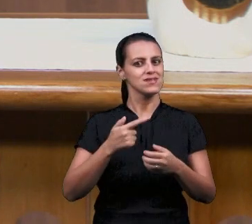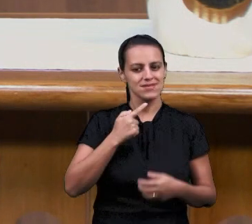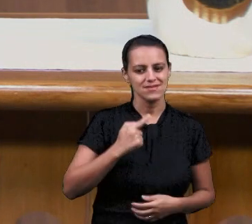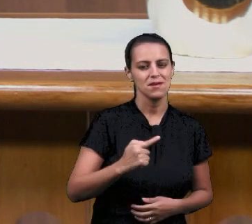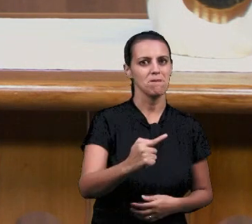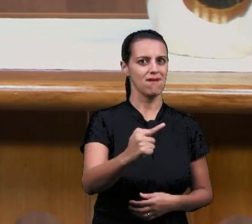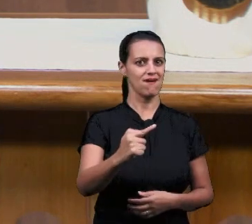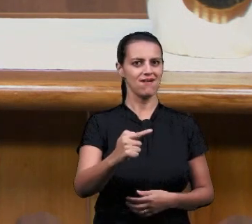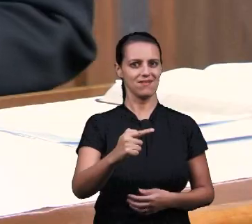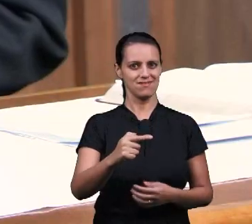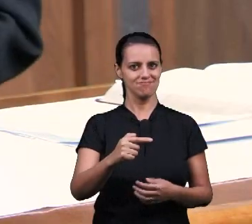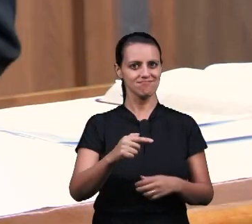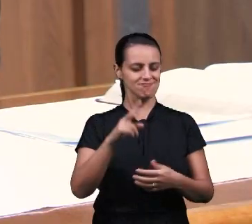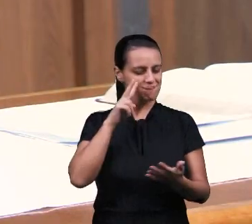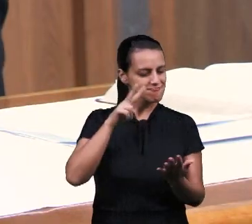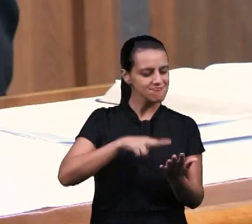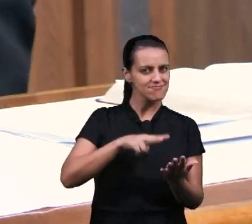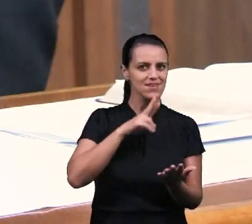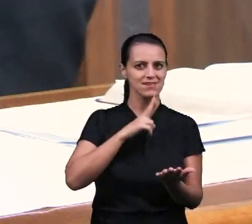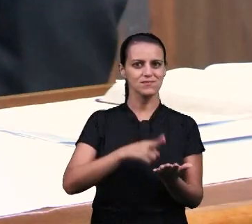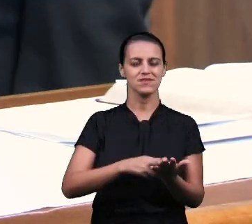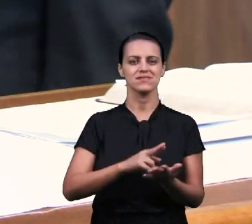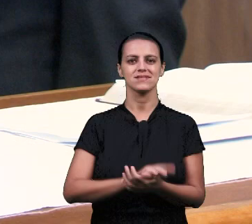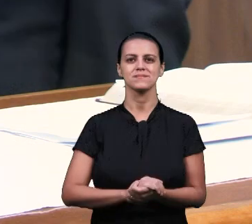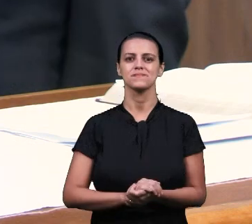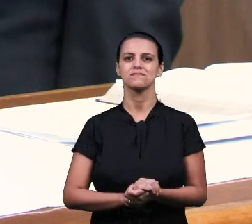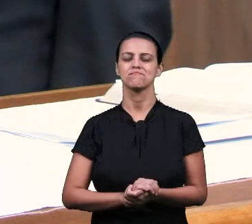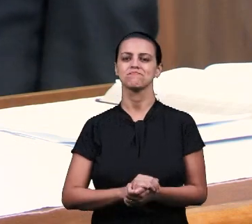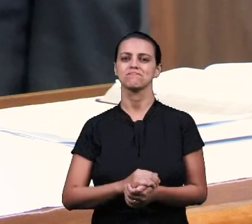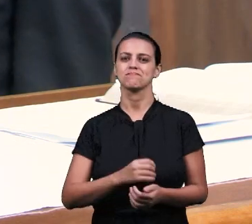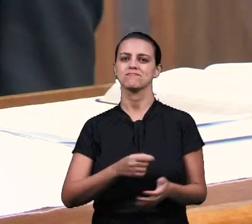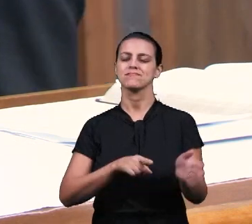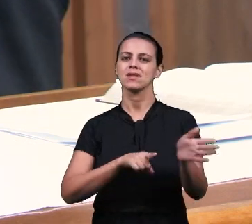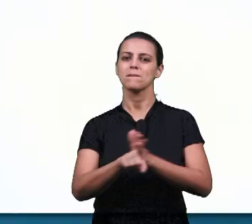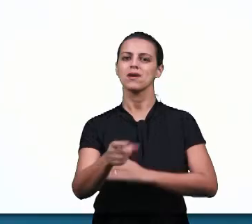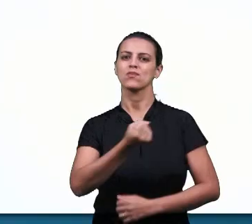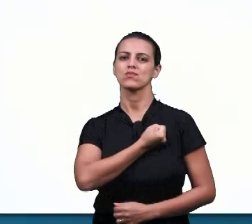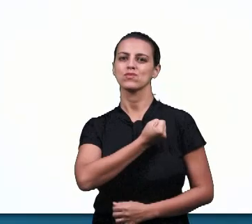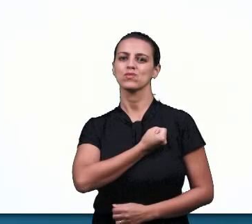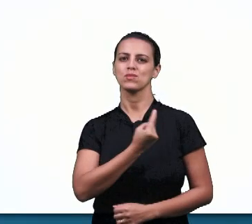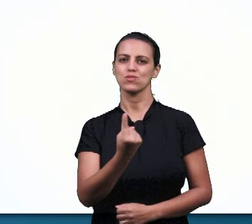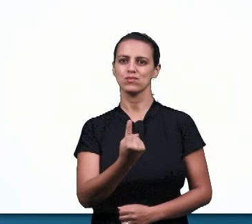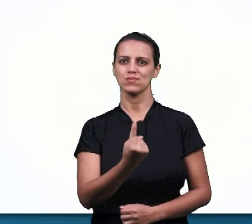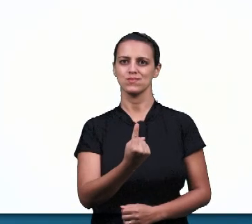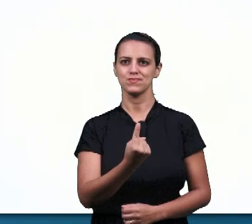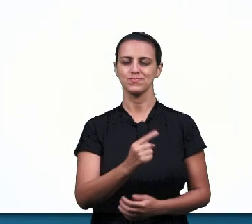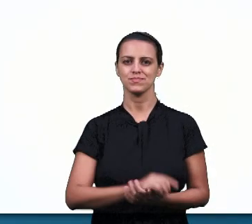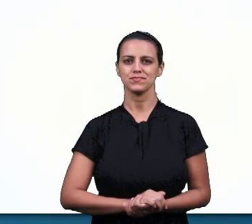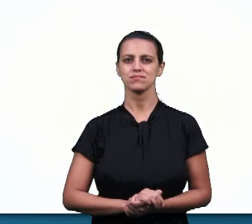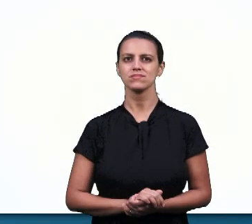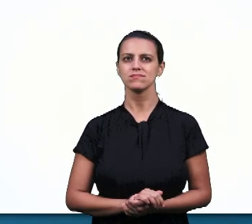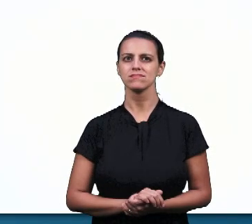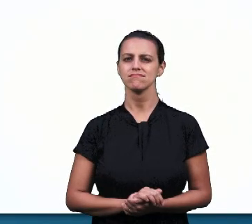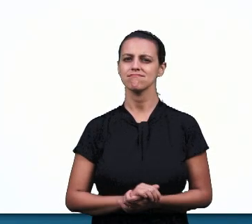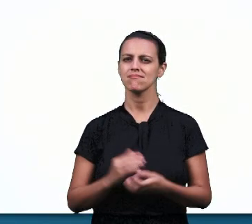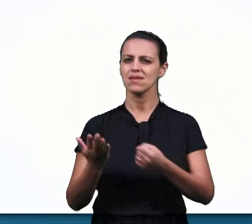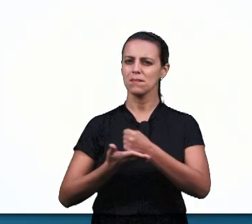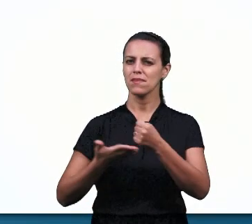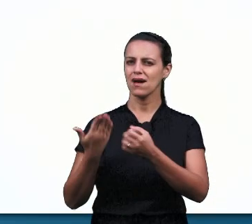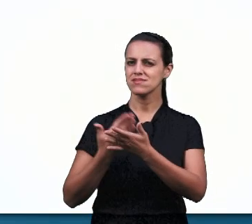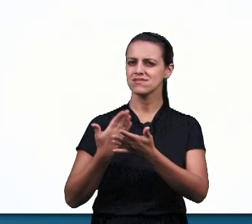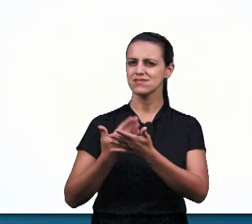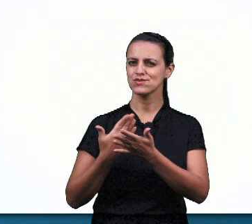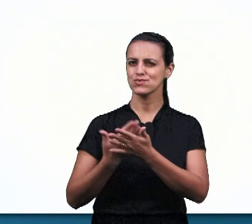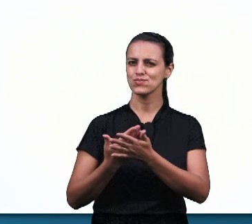La première question, c'est la suivante. La question 1. Basée sur les études de la doctrine biblique